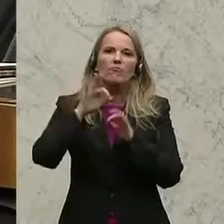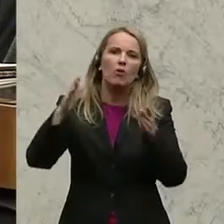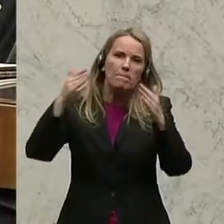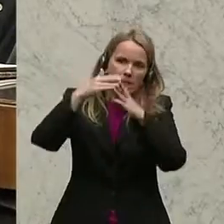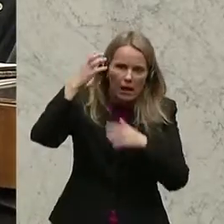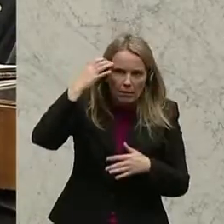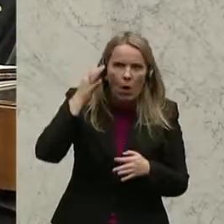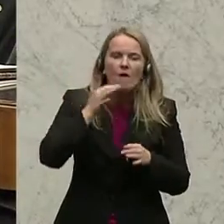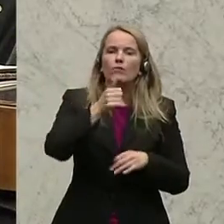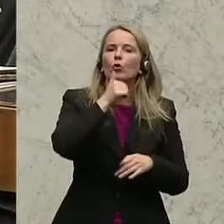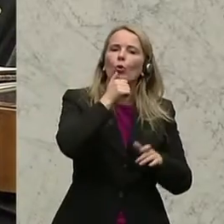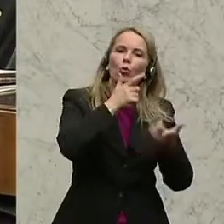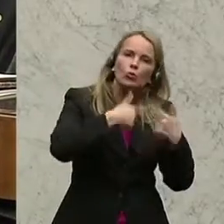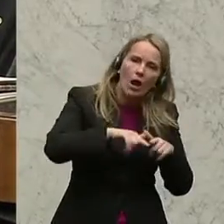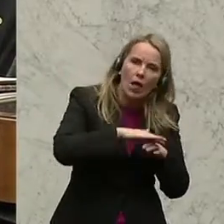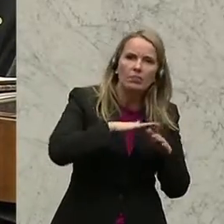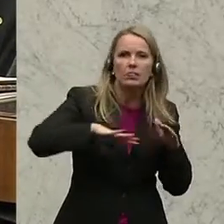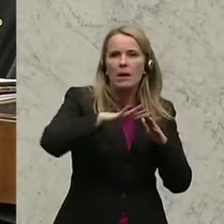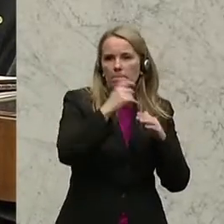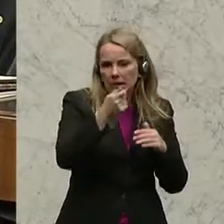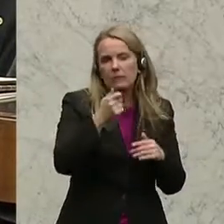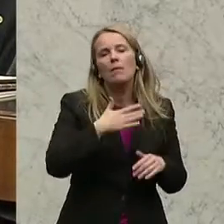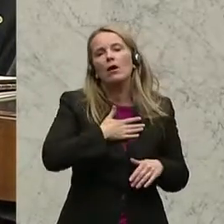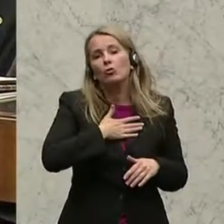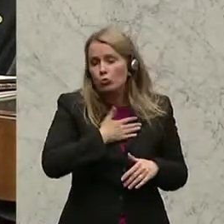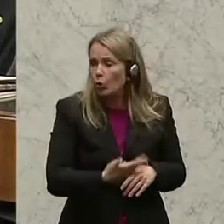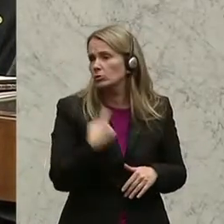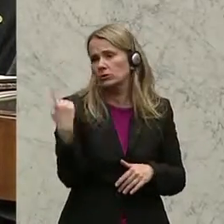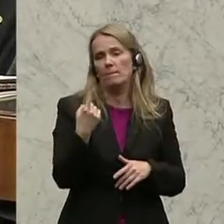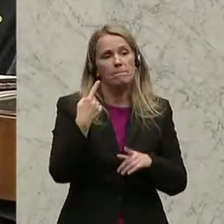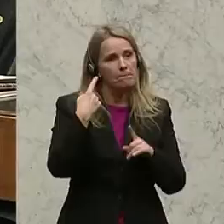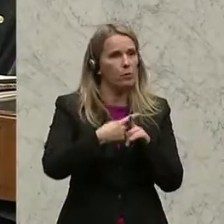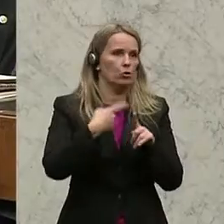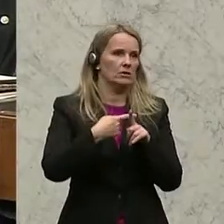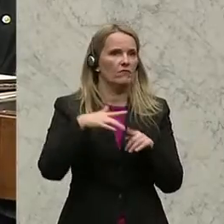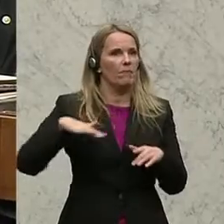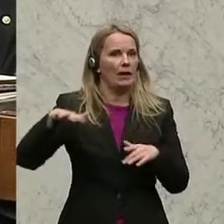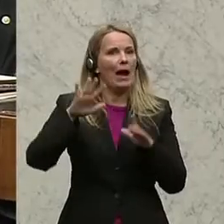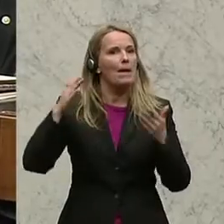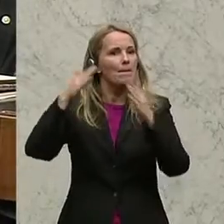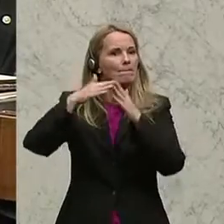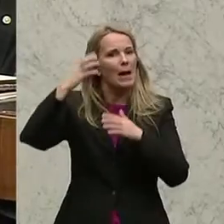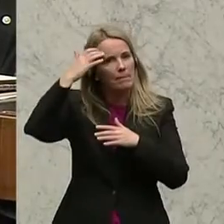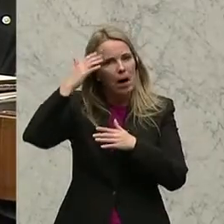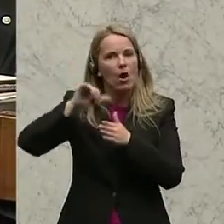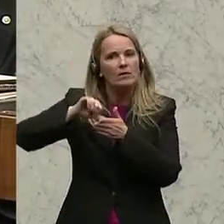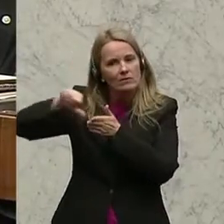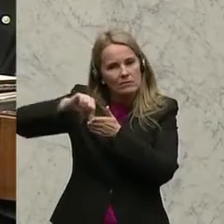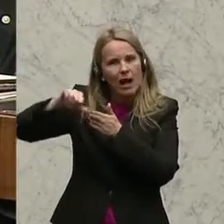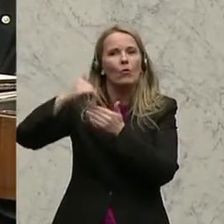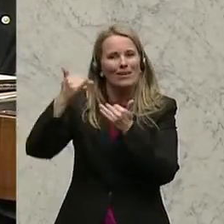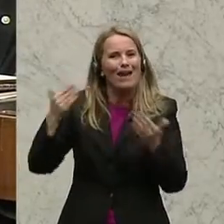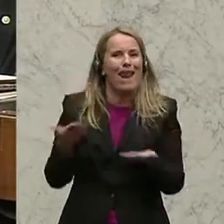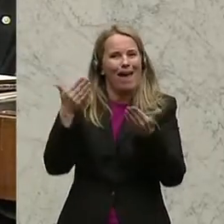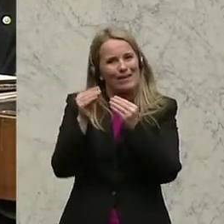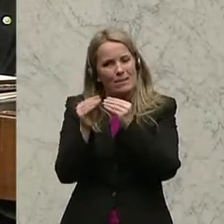für Grünlandbetriebe. Vermerke aber trotzdem, dass es positiv ist, dass im Bereich der Bergbauernzahlungen eine leichte Steigerung vorgesehen